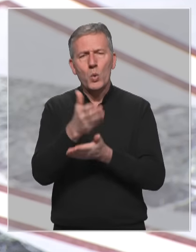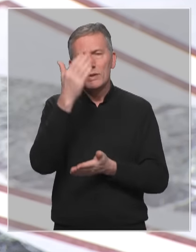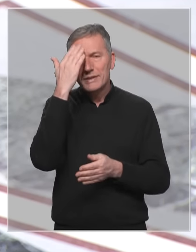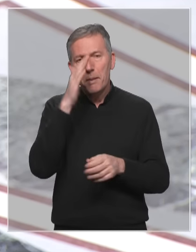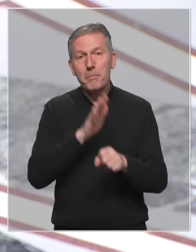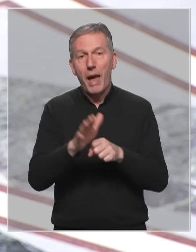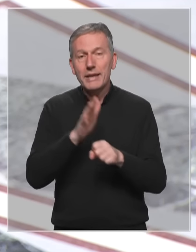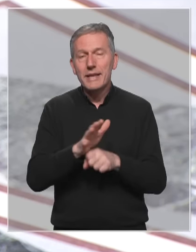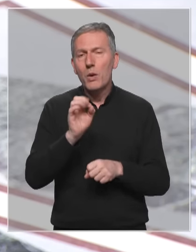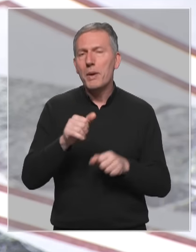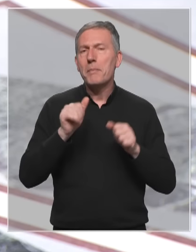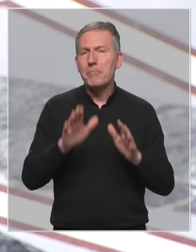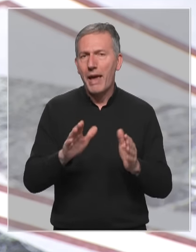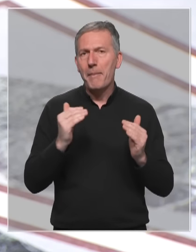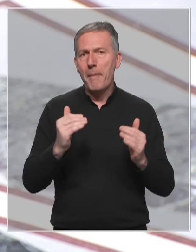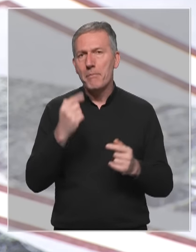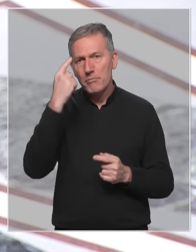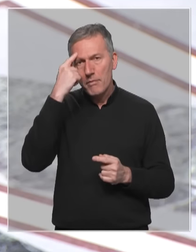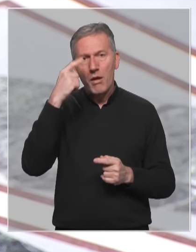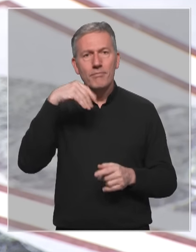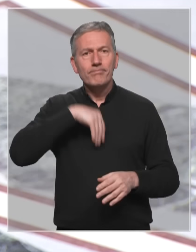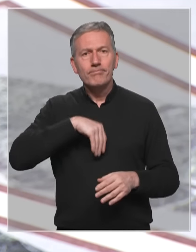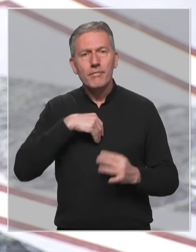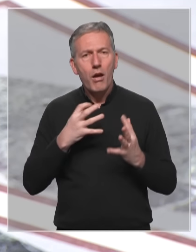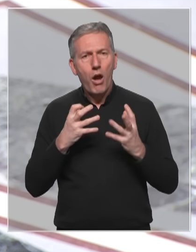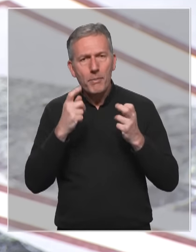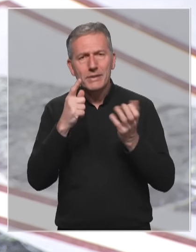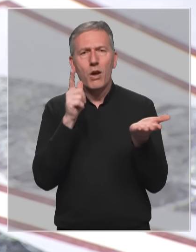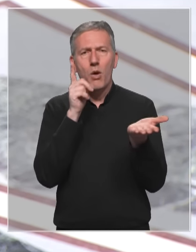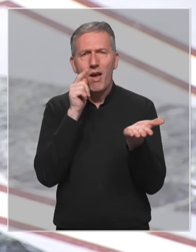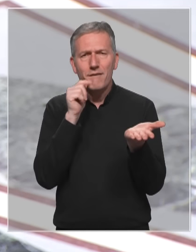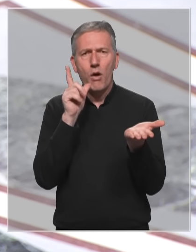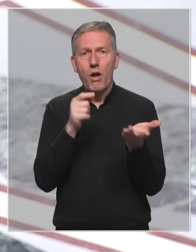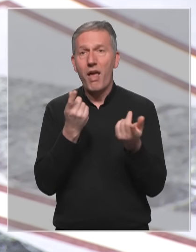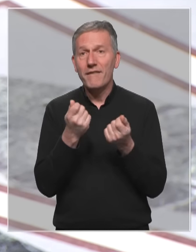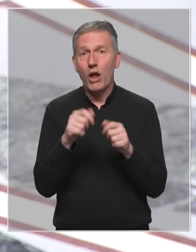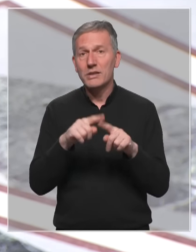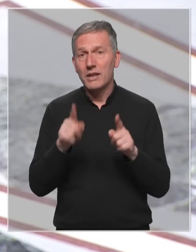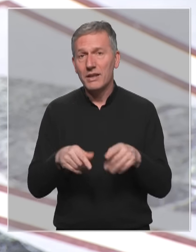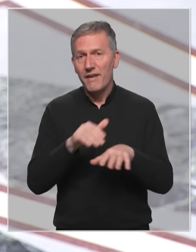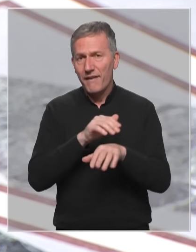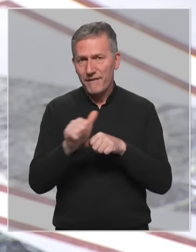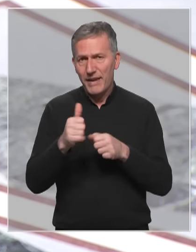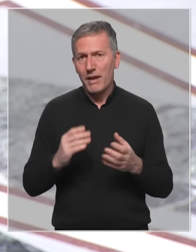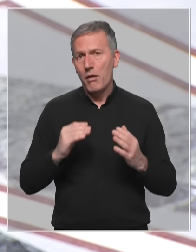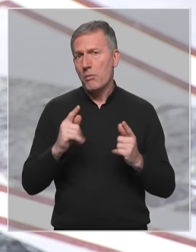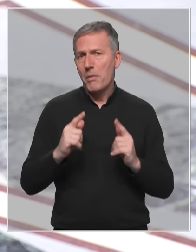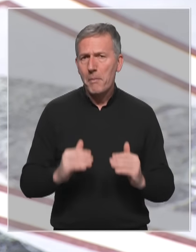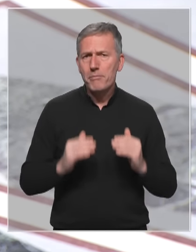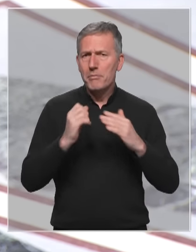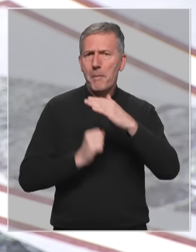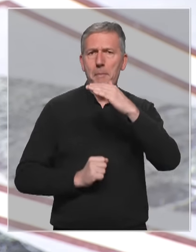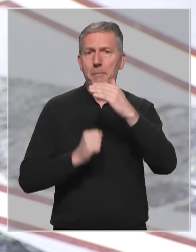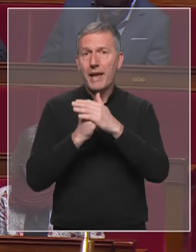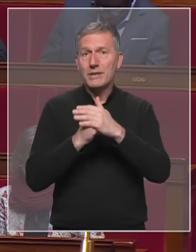satisfaisant, mais croyez-moi, l'ambition et l'effort consenti financièrement a été porté au maximum et on